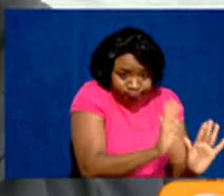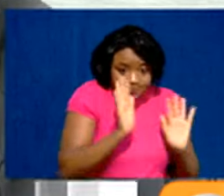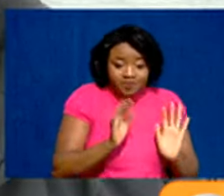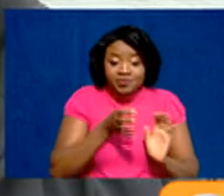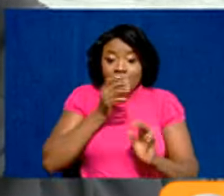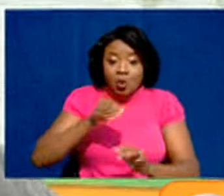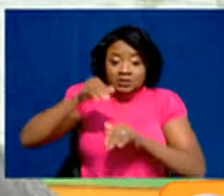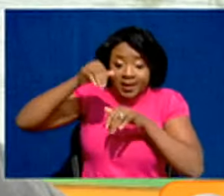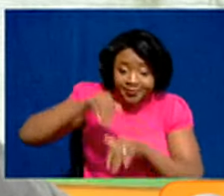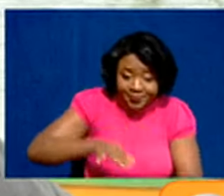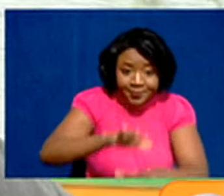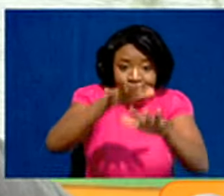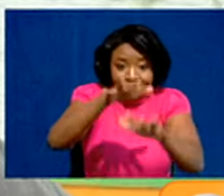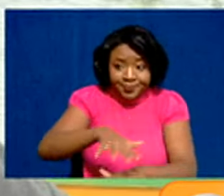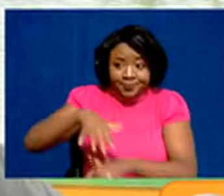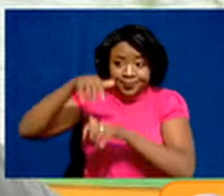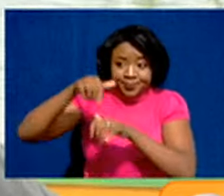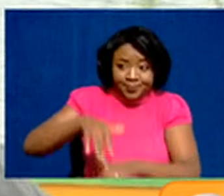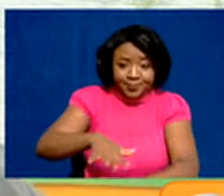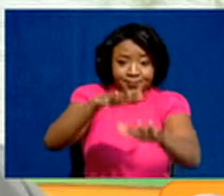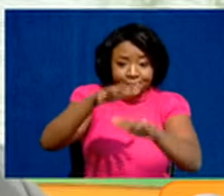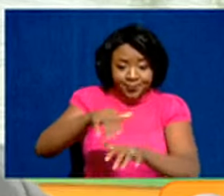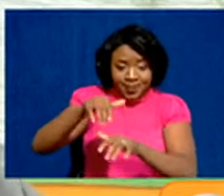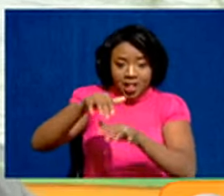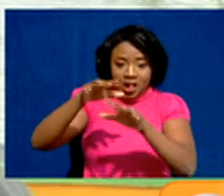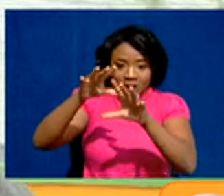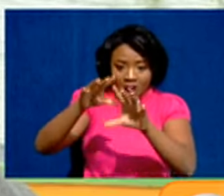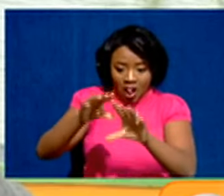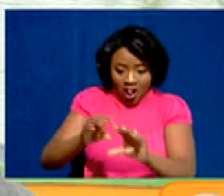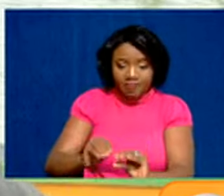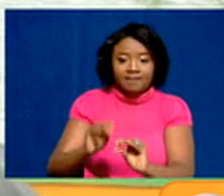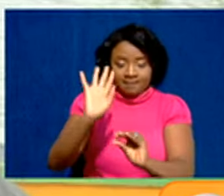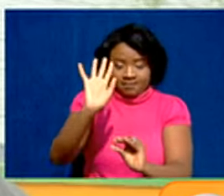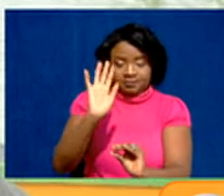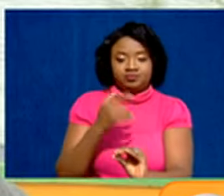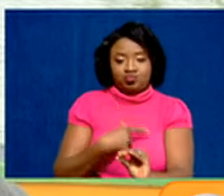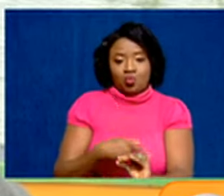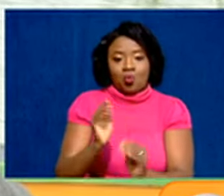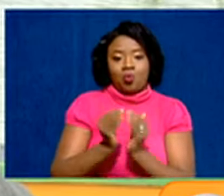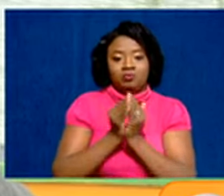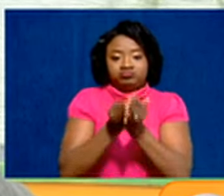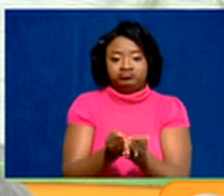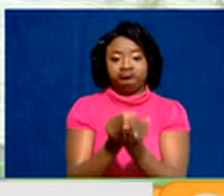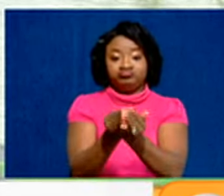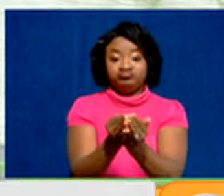mawimbi tutulie. Okay, watu wameanza kuhamahama kuanzia juzi,